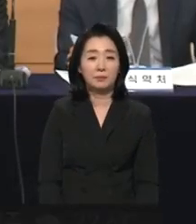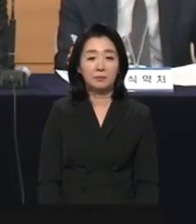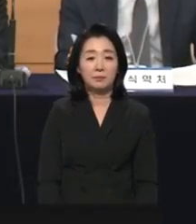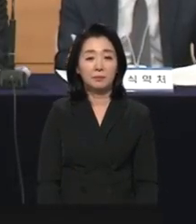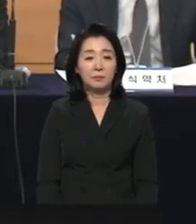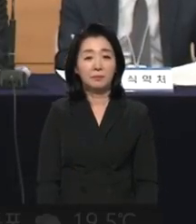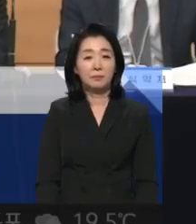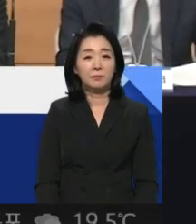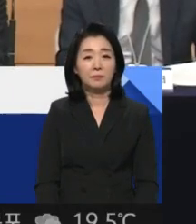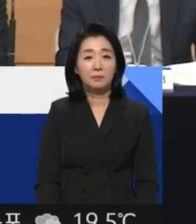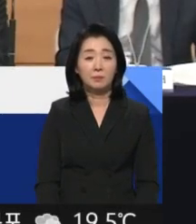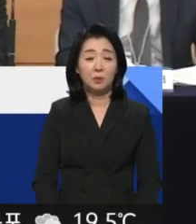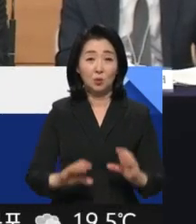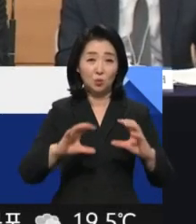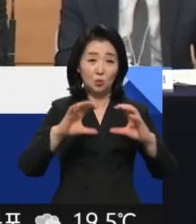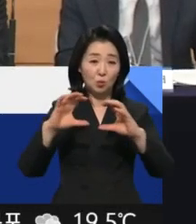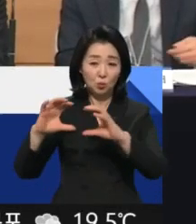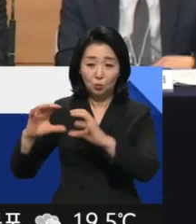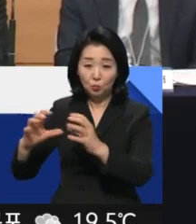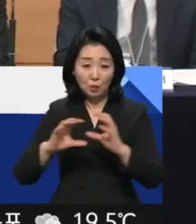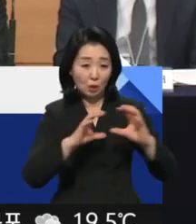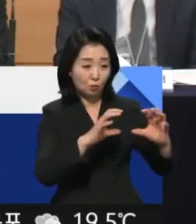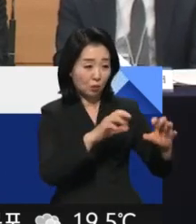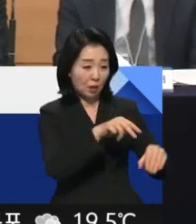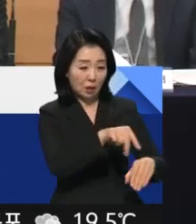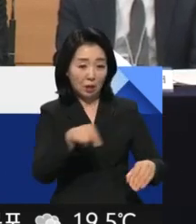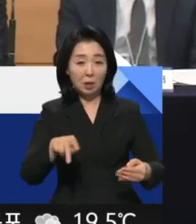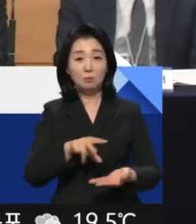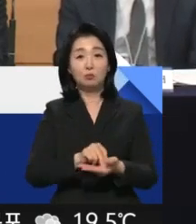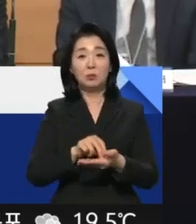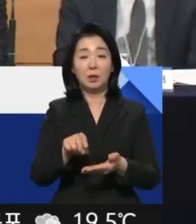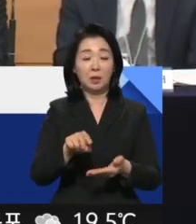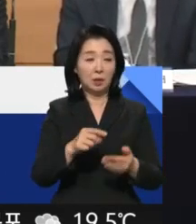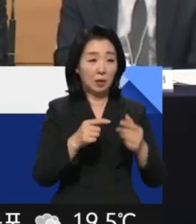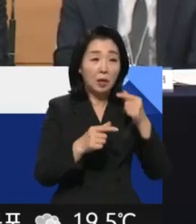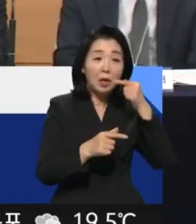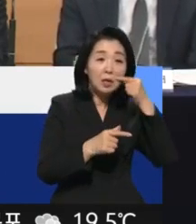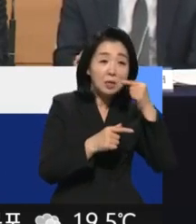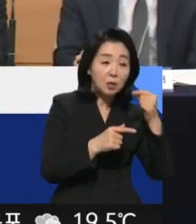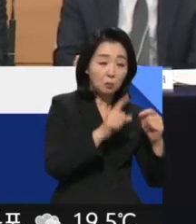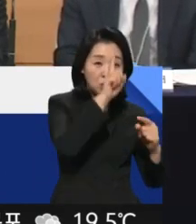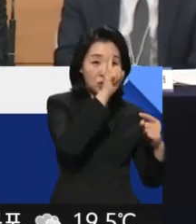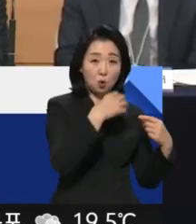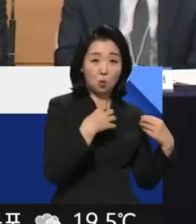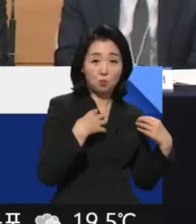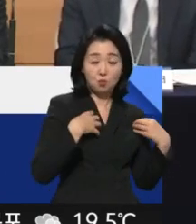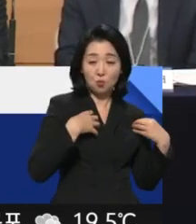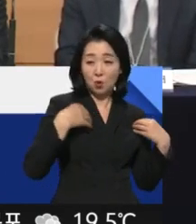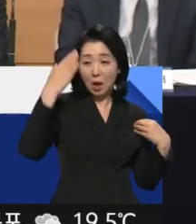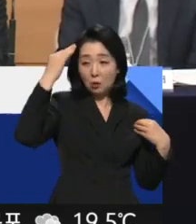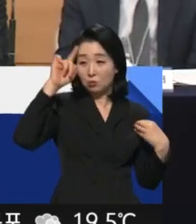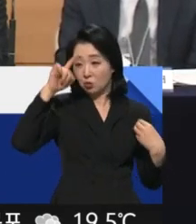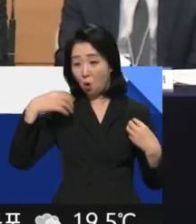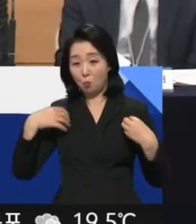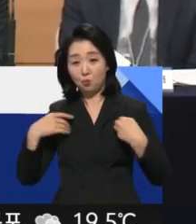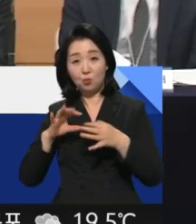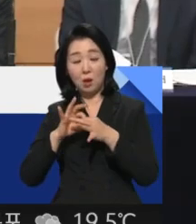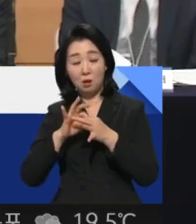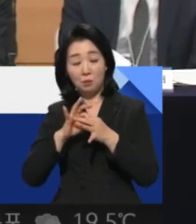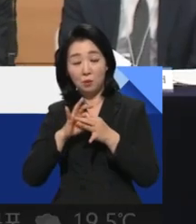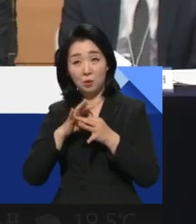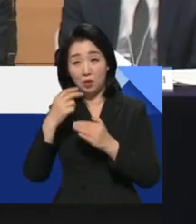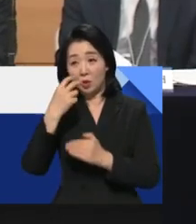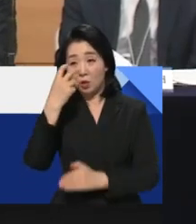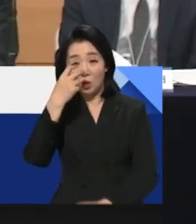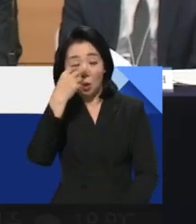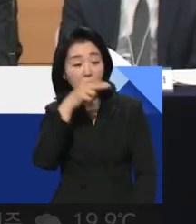이게 이제 국가 간의 문제고 지금 현재 일본 정부는 정부 대 정부 차원의 시찰 내지는 저희는